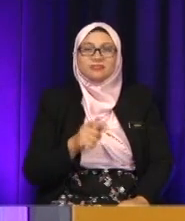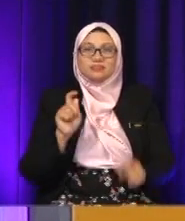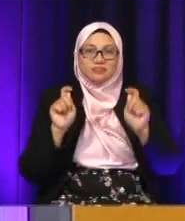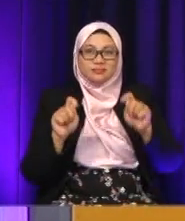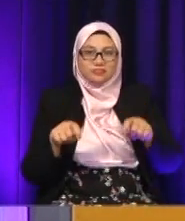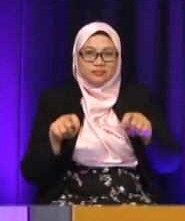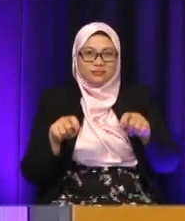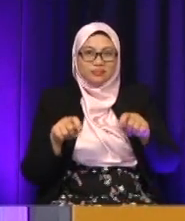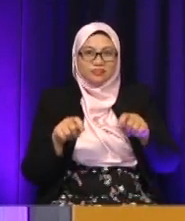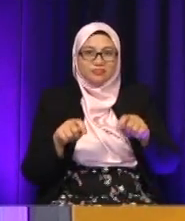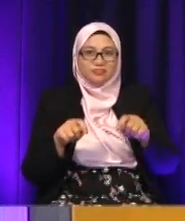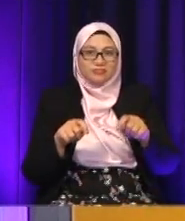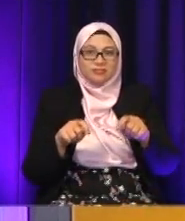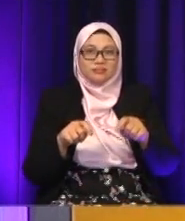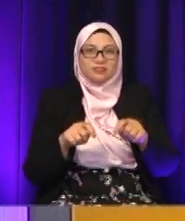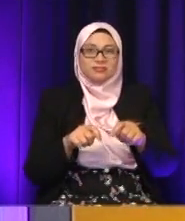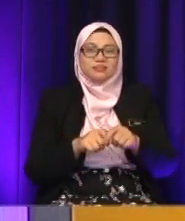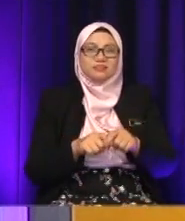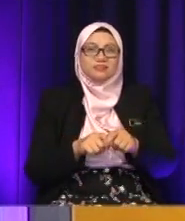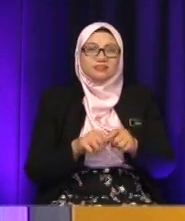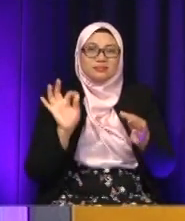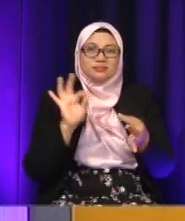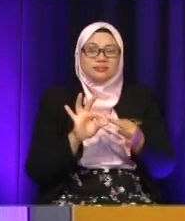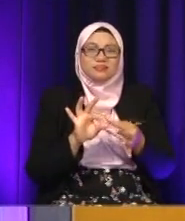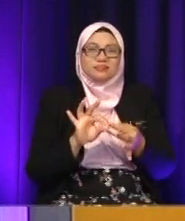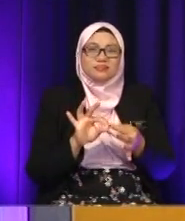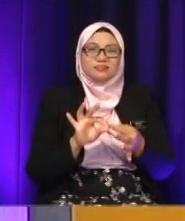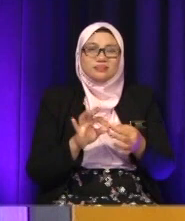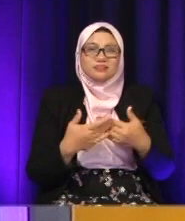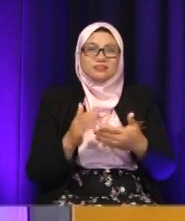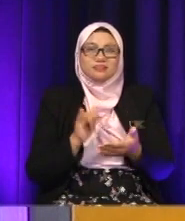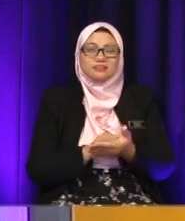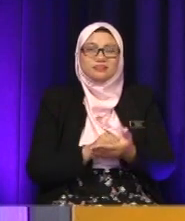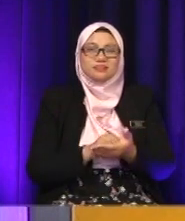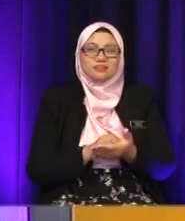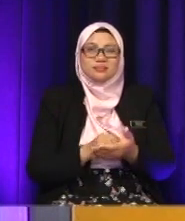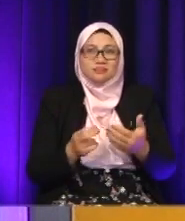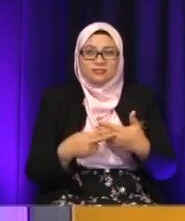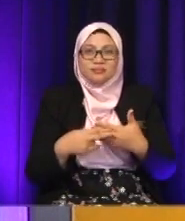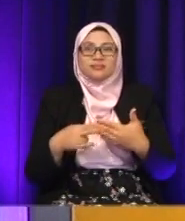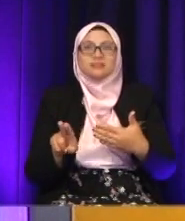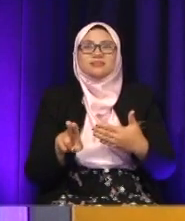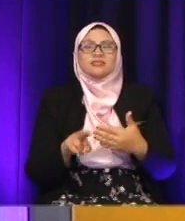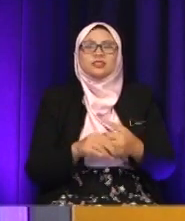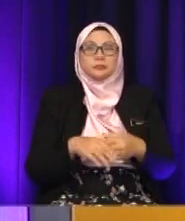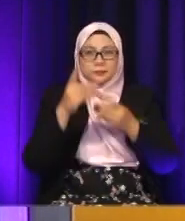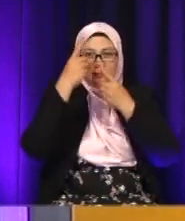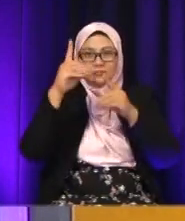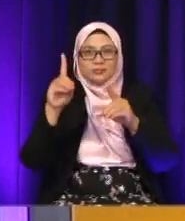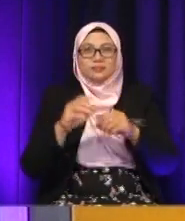setting dalam bentuk komputer atau sebagainya dalam bentuk atau sebagainya Oke